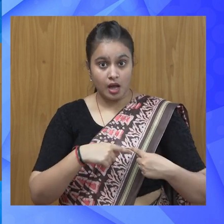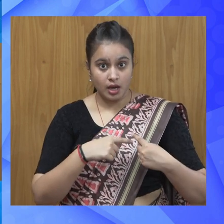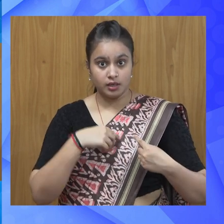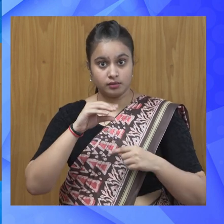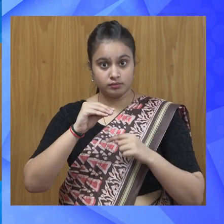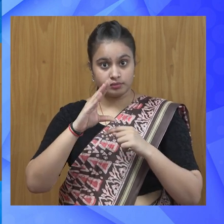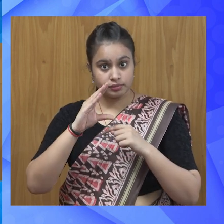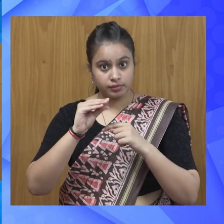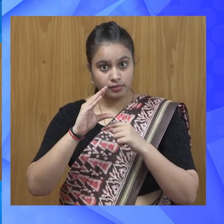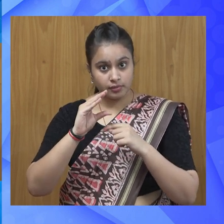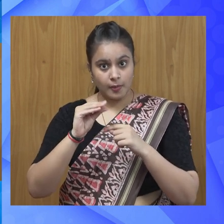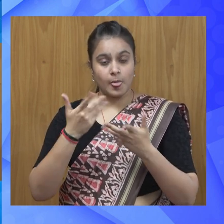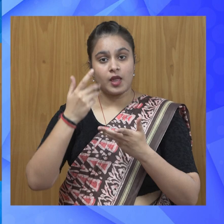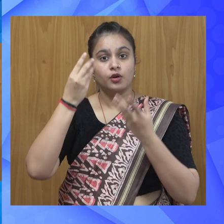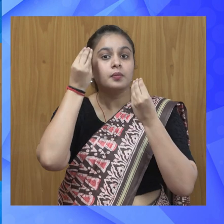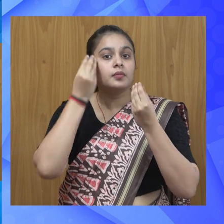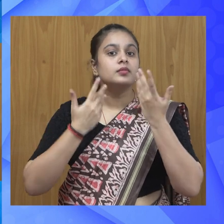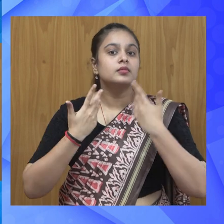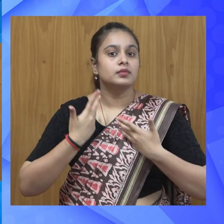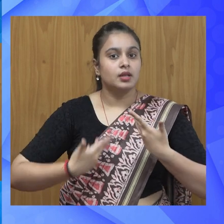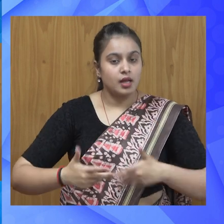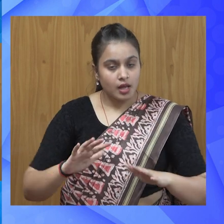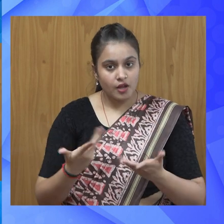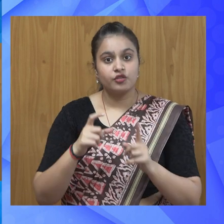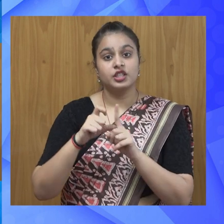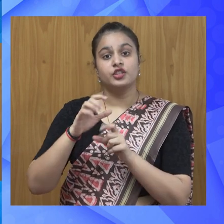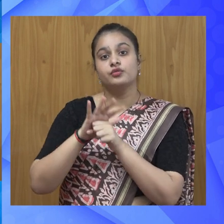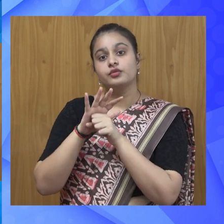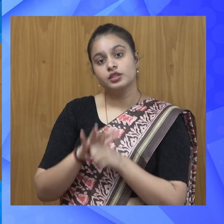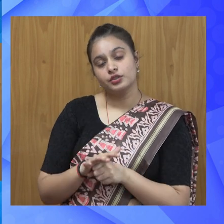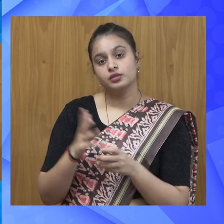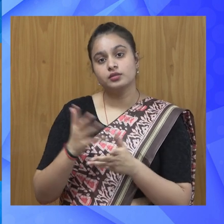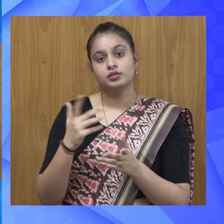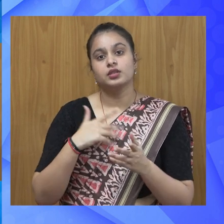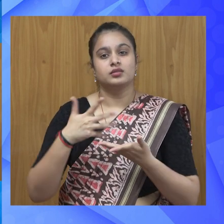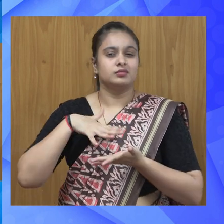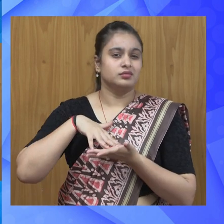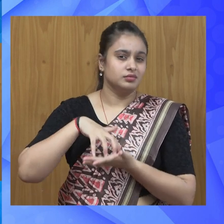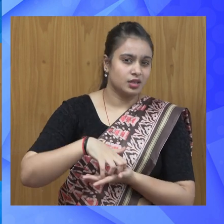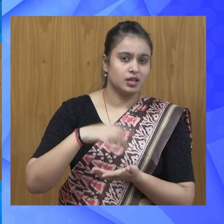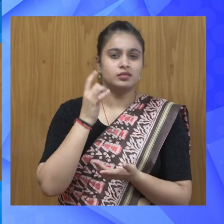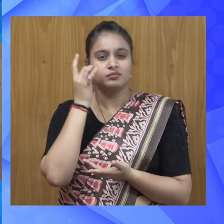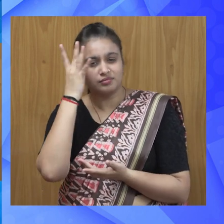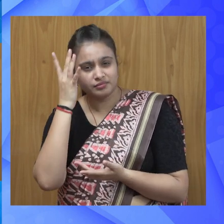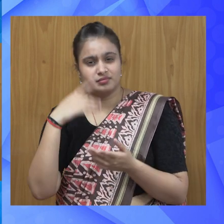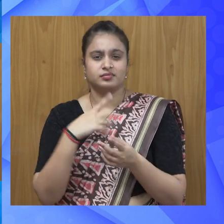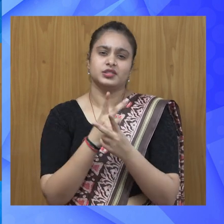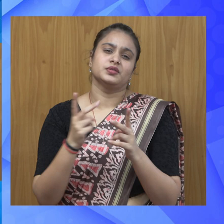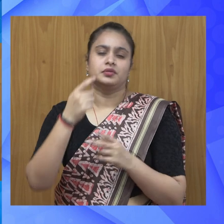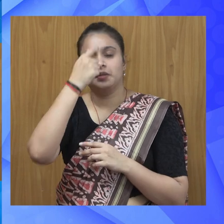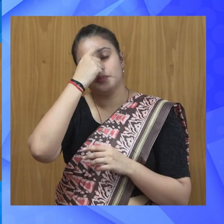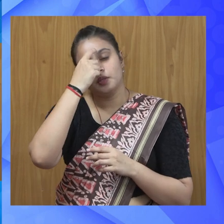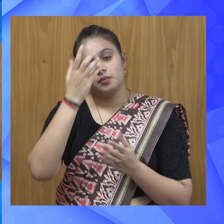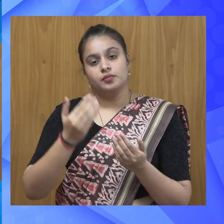है, जैसे बताया स्वेटिंग हो गया, तो ये सारे, और डिप्रेशन के फ्रस्ट्रेशन, बर्थलेसनेस, गुस्सा और ये सब लक्षण हो